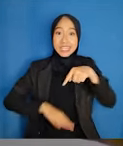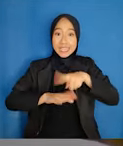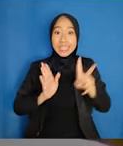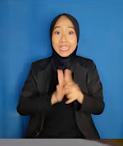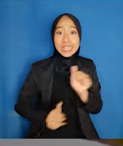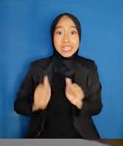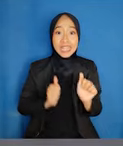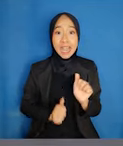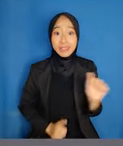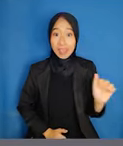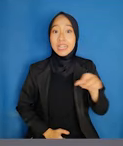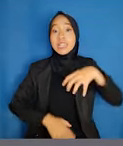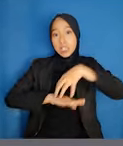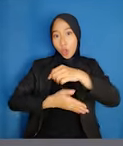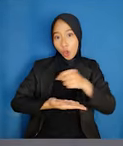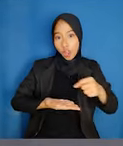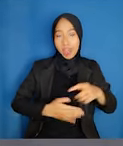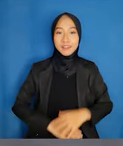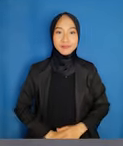dan kegiatan sekolah.